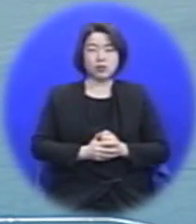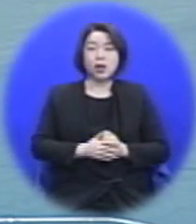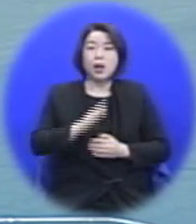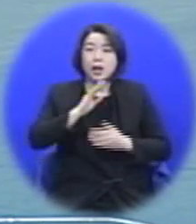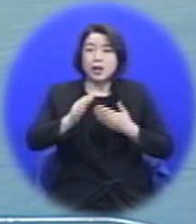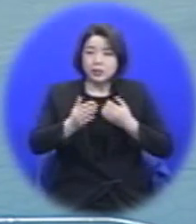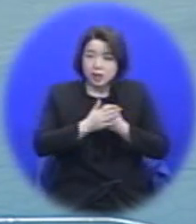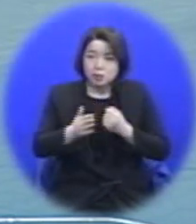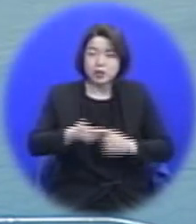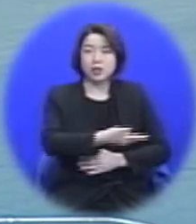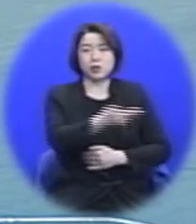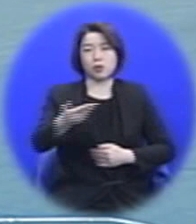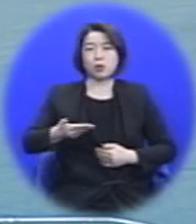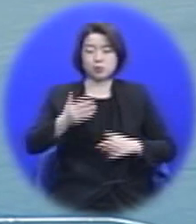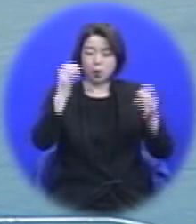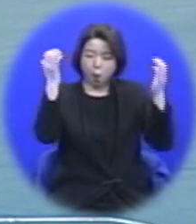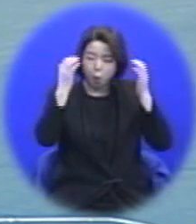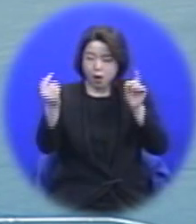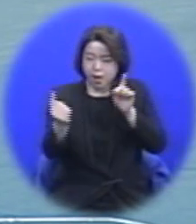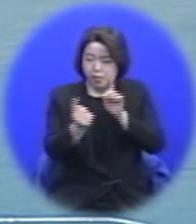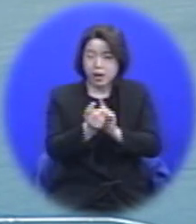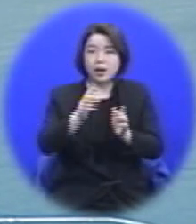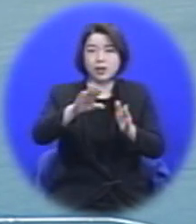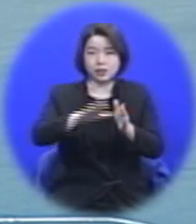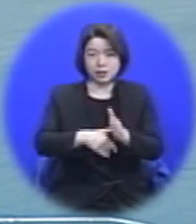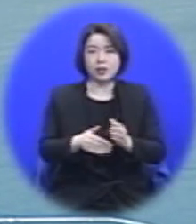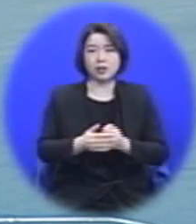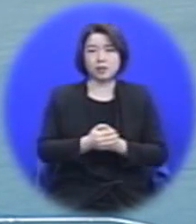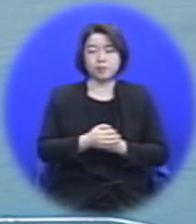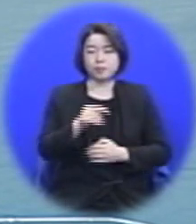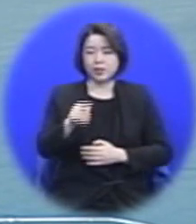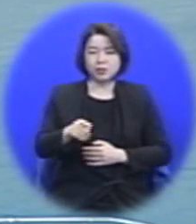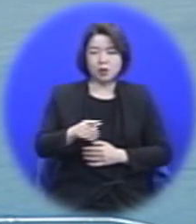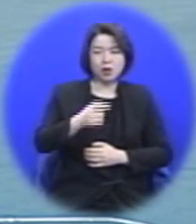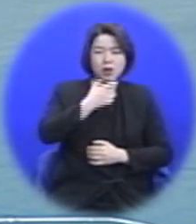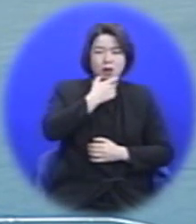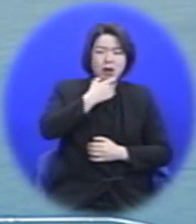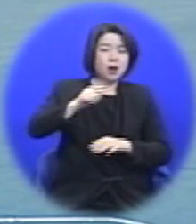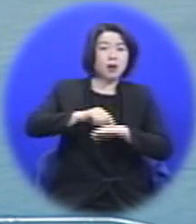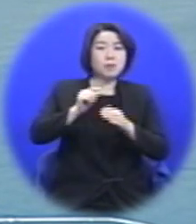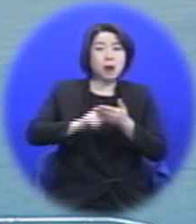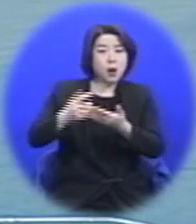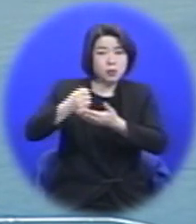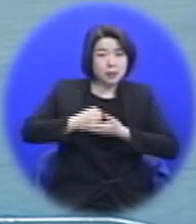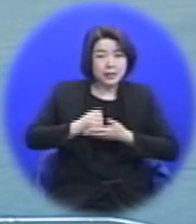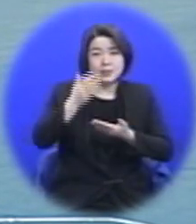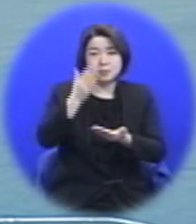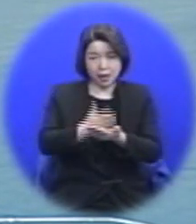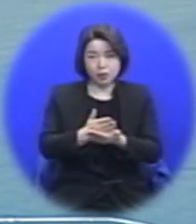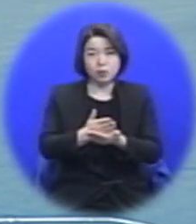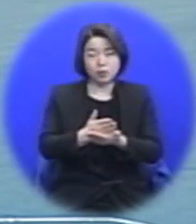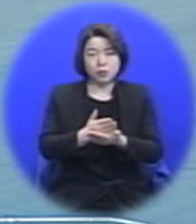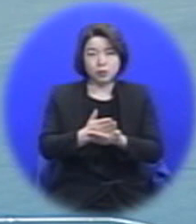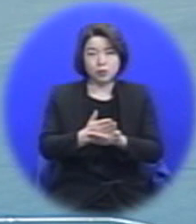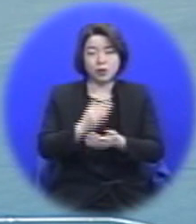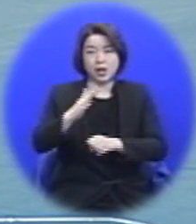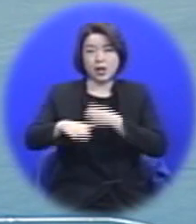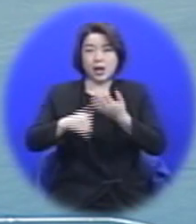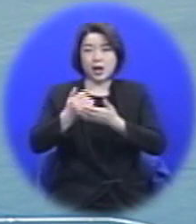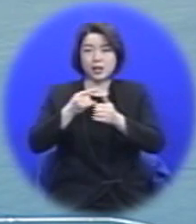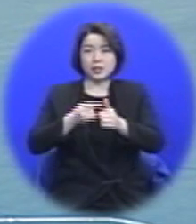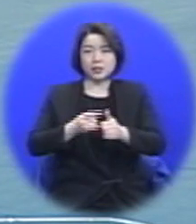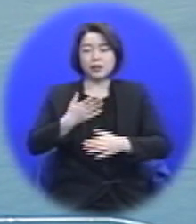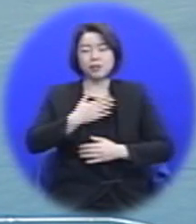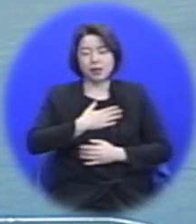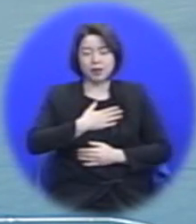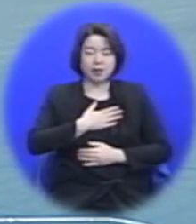그러므로 여러분, 이제 고난을 당하게 될 때 그것을 싫어하는 마음으로 받지 말고 하나님께